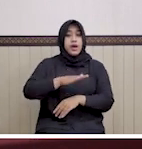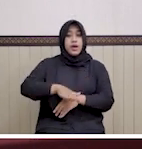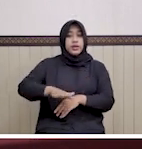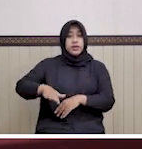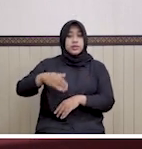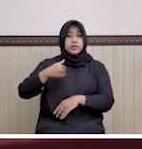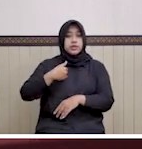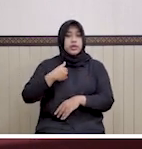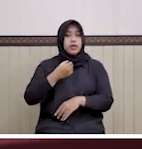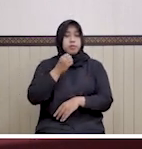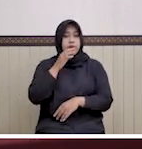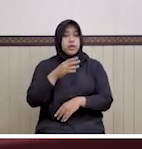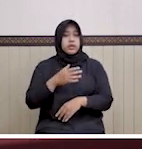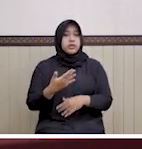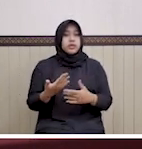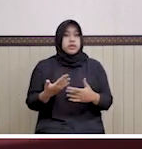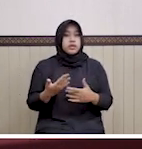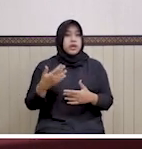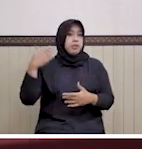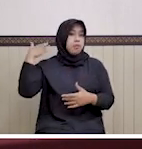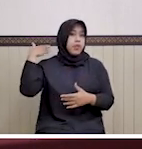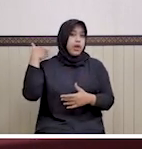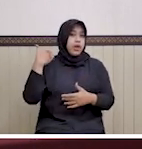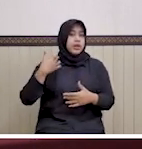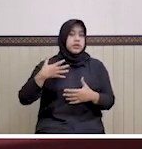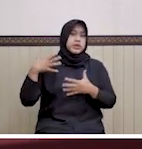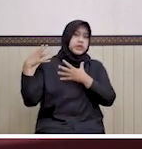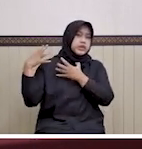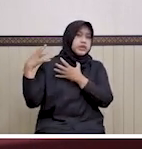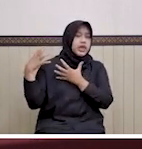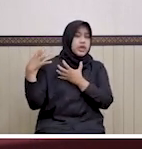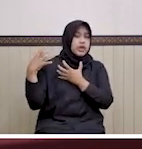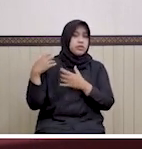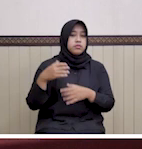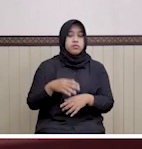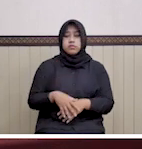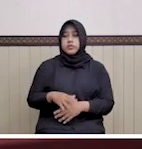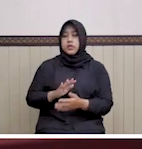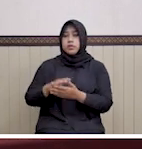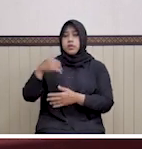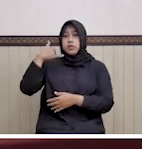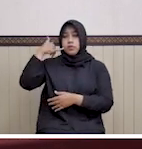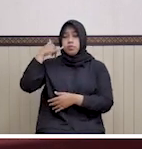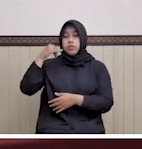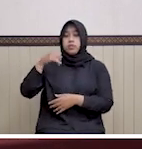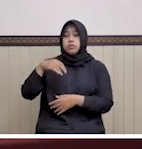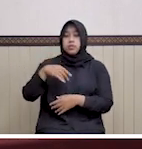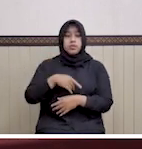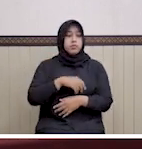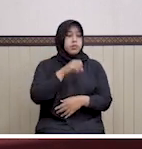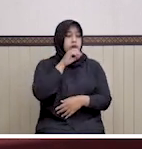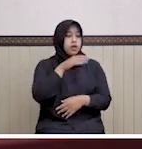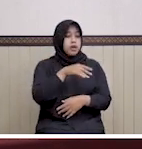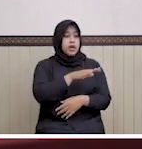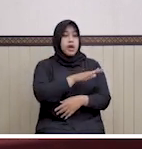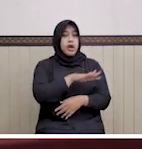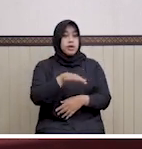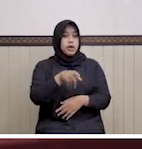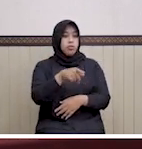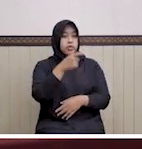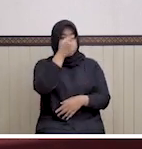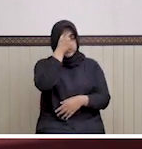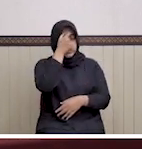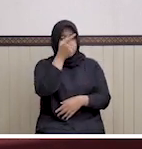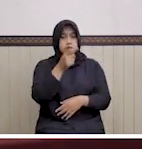mengeluh sakit pada Hai dan belakang Terus ibu saya nelpon ini adiknya sakit sakit apa Nu